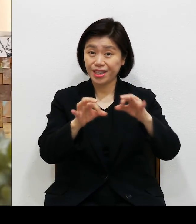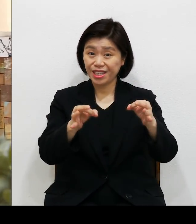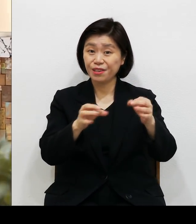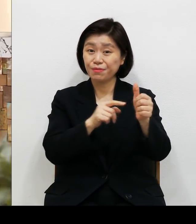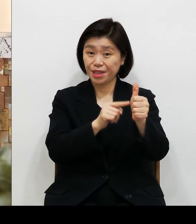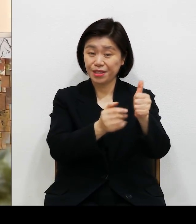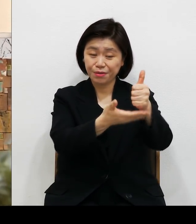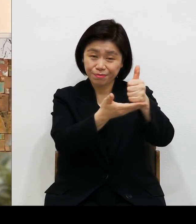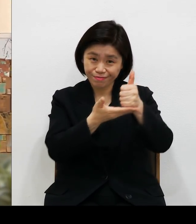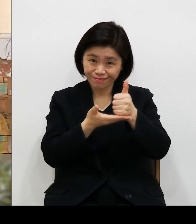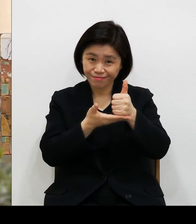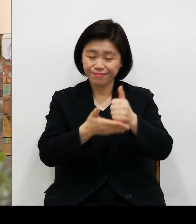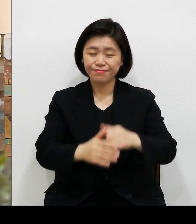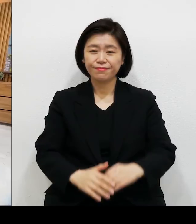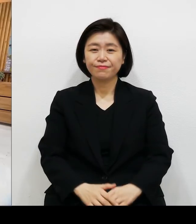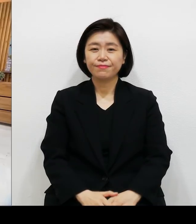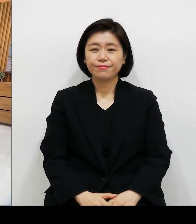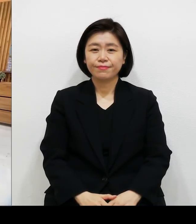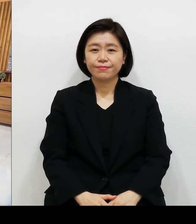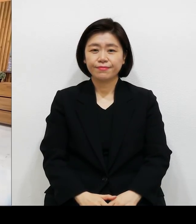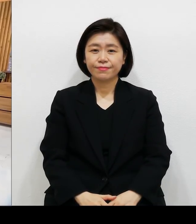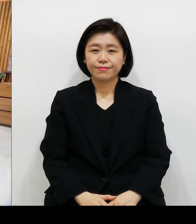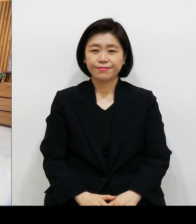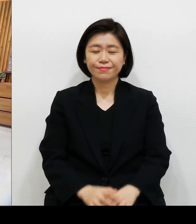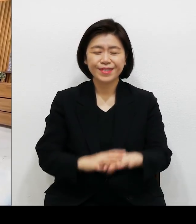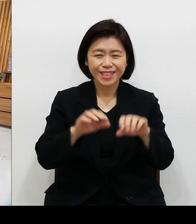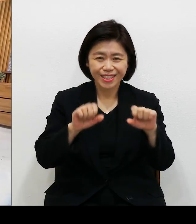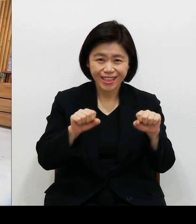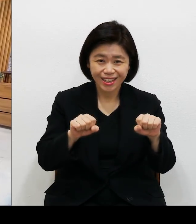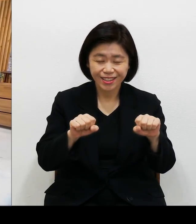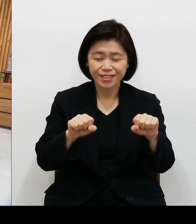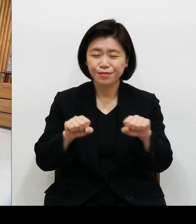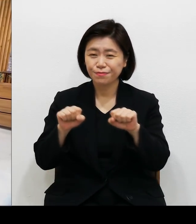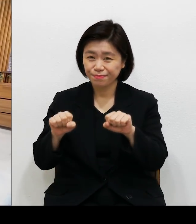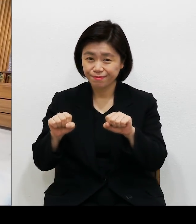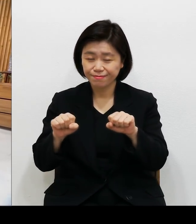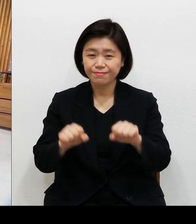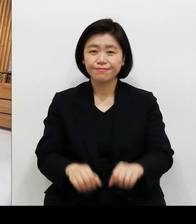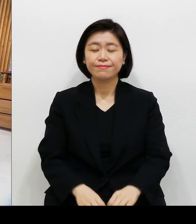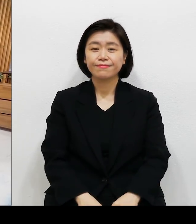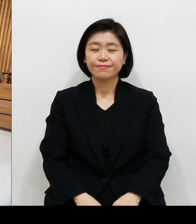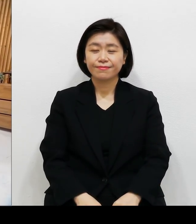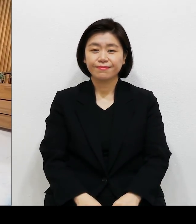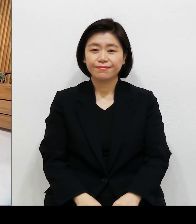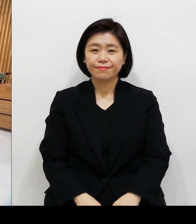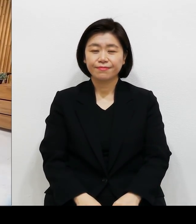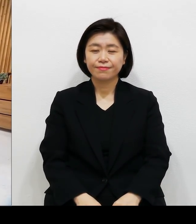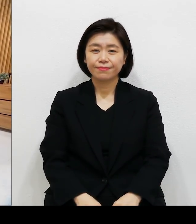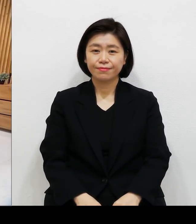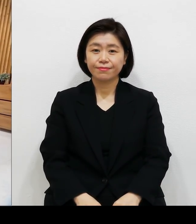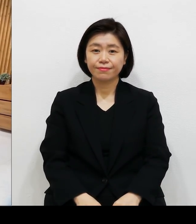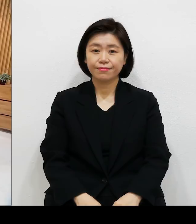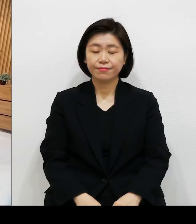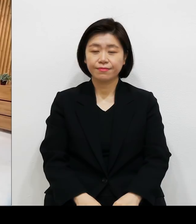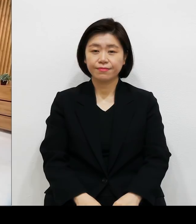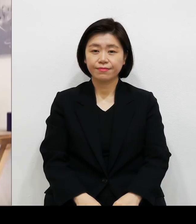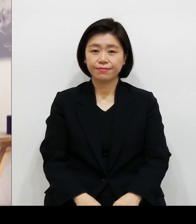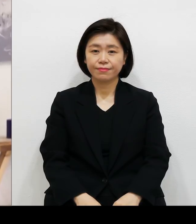오세요. 반갑습니다. 안녕하세요. 어서 오십시오. 네, 안녕하세요.